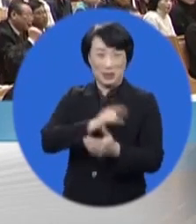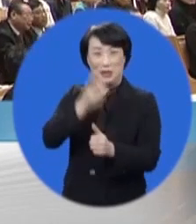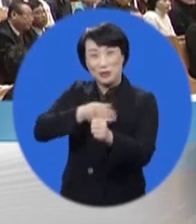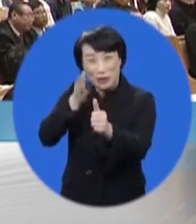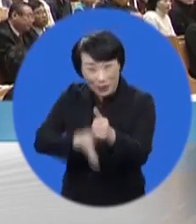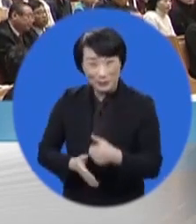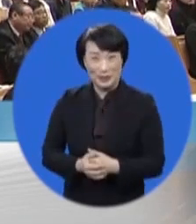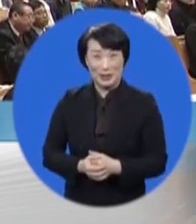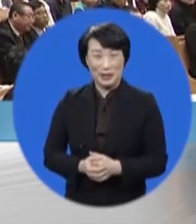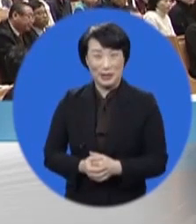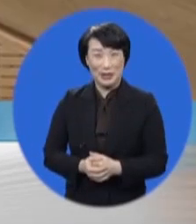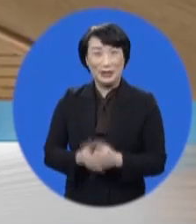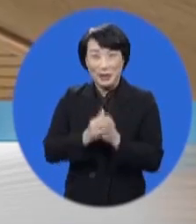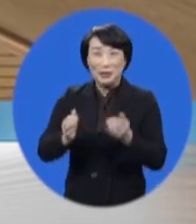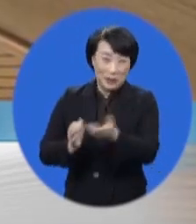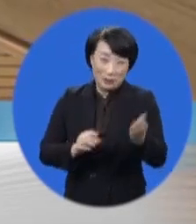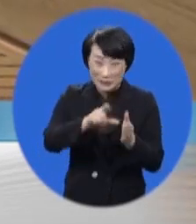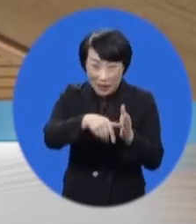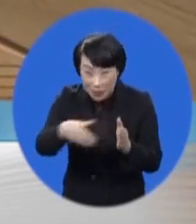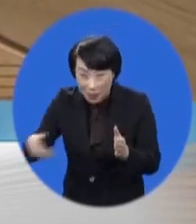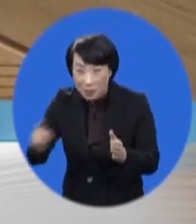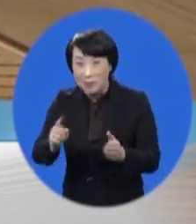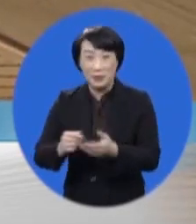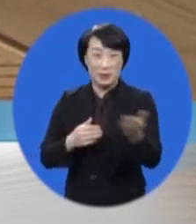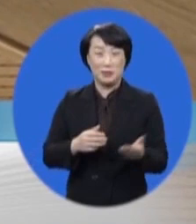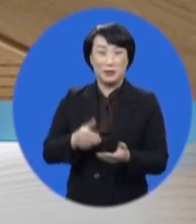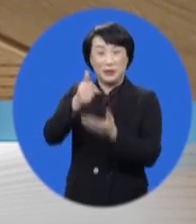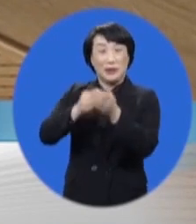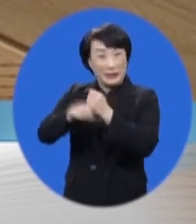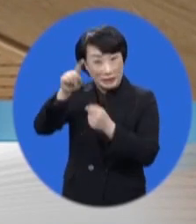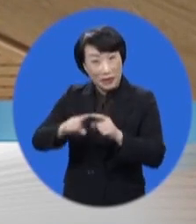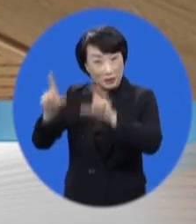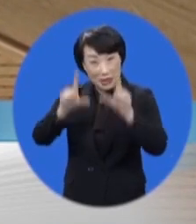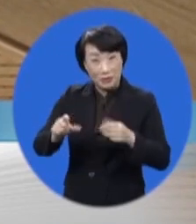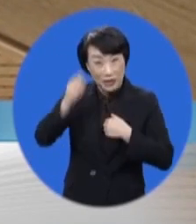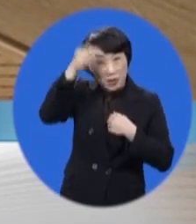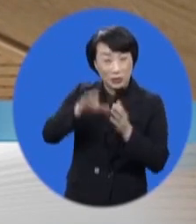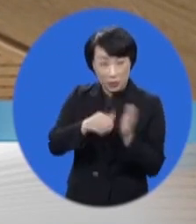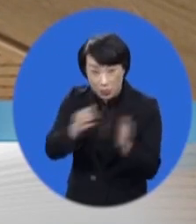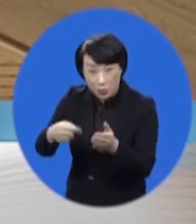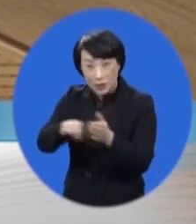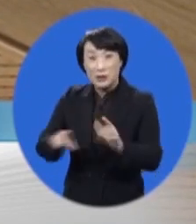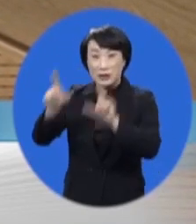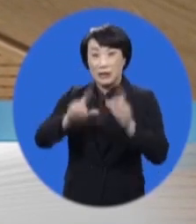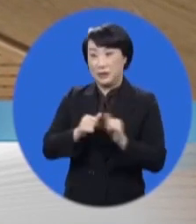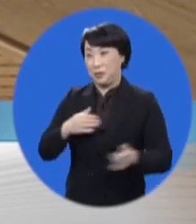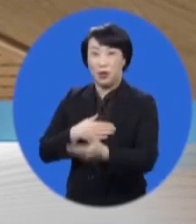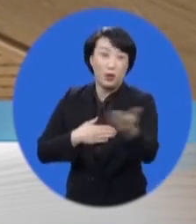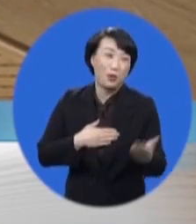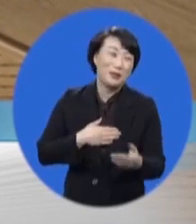축원합니다. 그래서 세월은 정말로 주님의 뜻대로 살고 내 영혼의 때를 위해서 사는